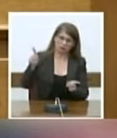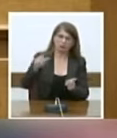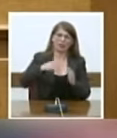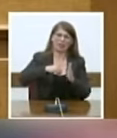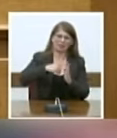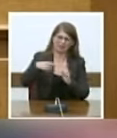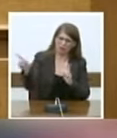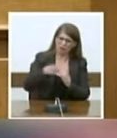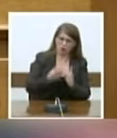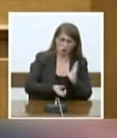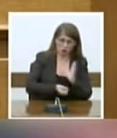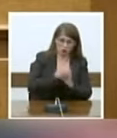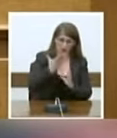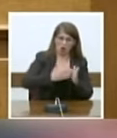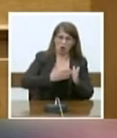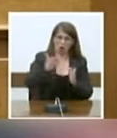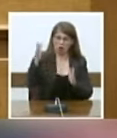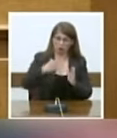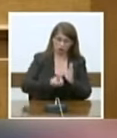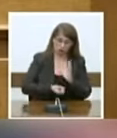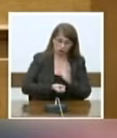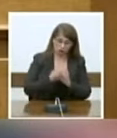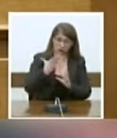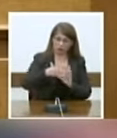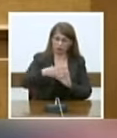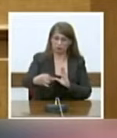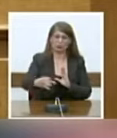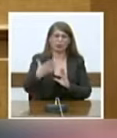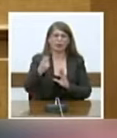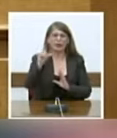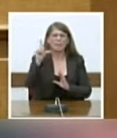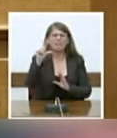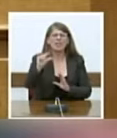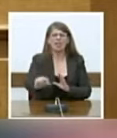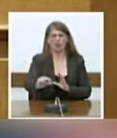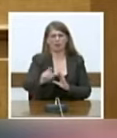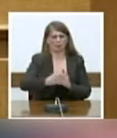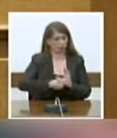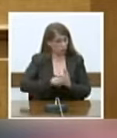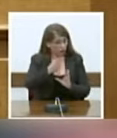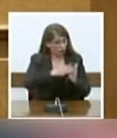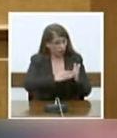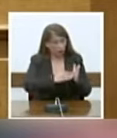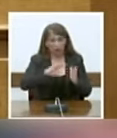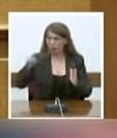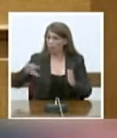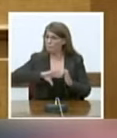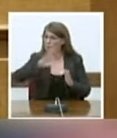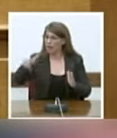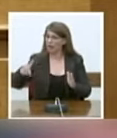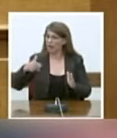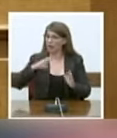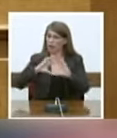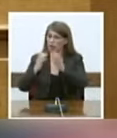ενός νεοπροσλαμβανόμενου δημοσίου υπαλλήλου από αυτήν του Γενικού Διευθυντή είναι η μικρότερη από οποιαδήποτε ευρωπαϊκή χώρα. Πρέπει